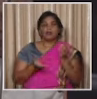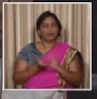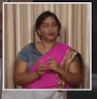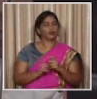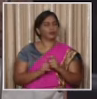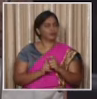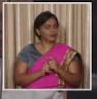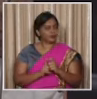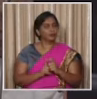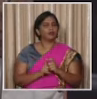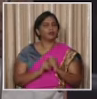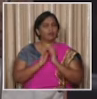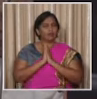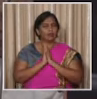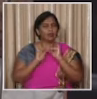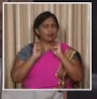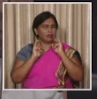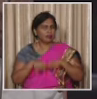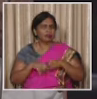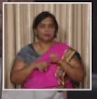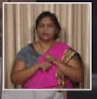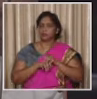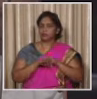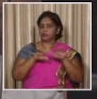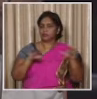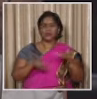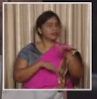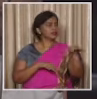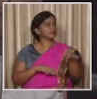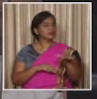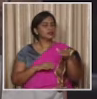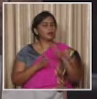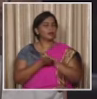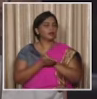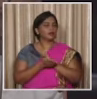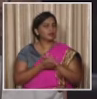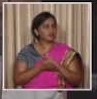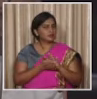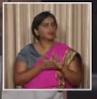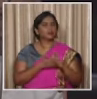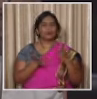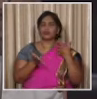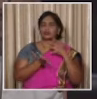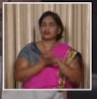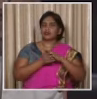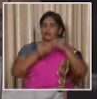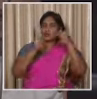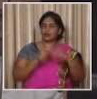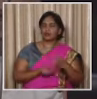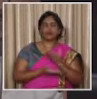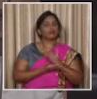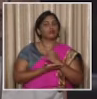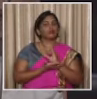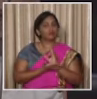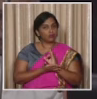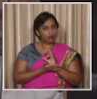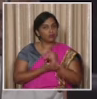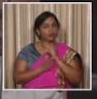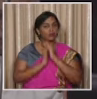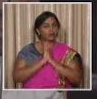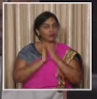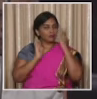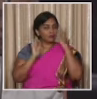වී අධර්මය හා දූෂණය පැතිරී සමාජයේ සාමය සසඳ බිඳවැටෙන අයුරු බුදුන් වහන්සේ